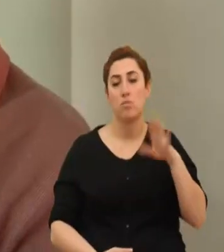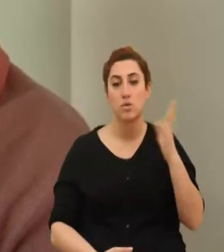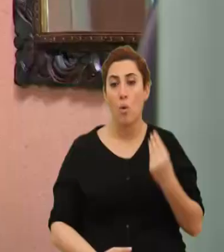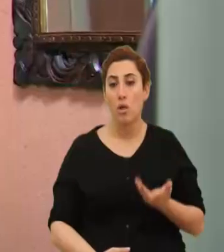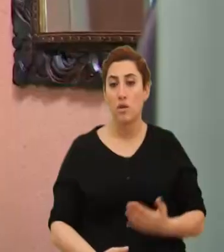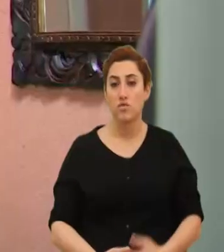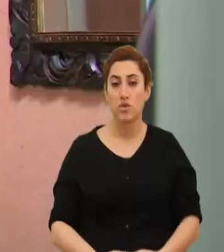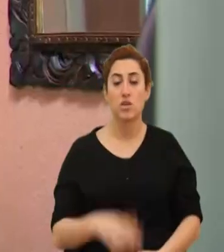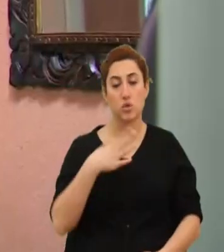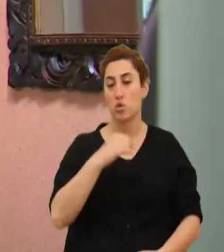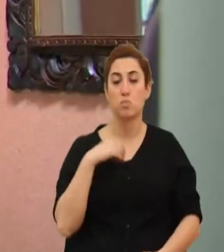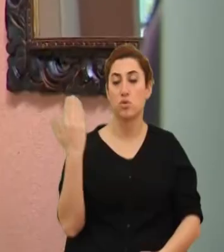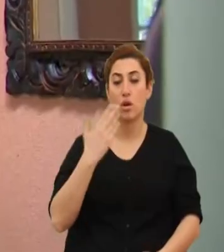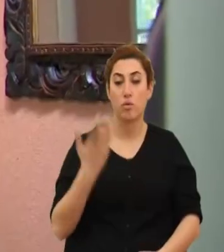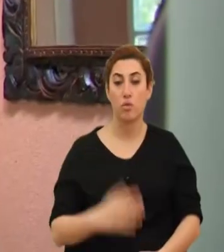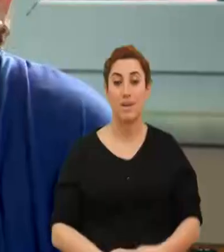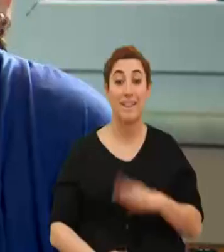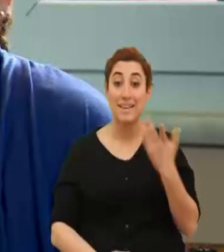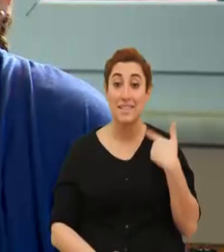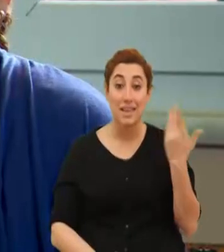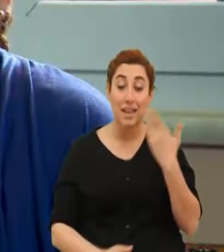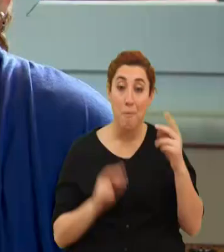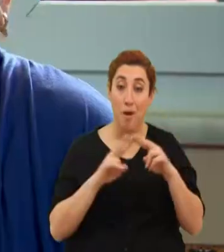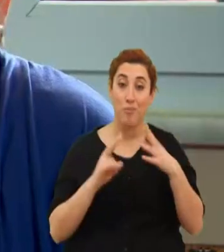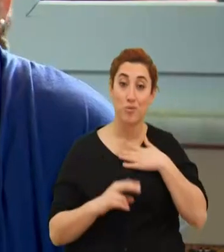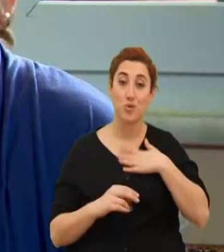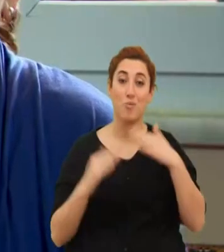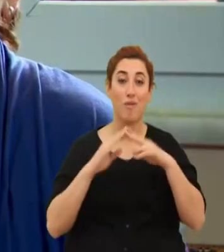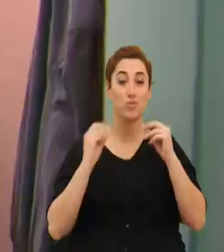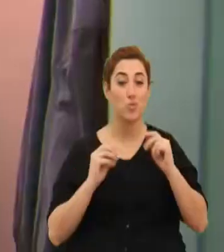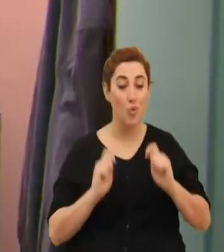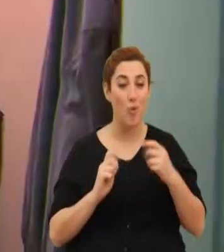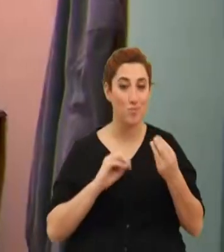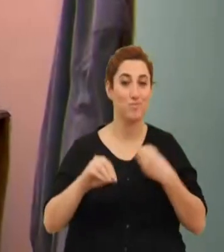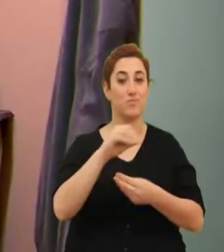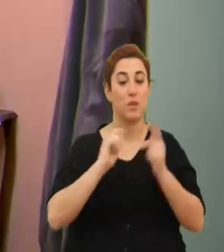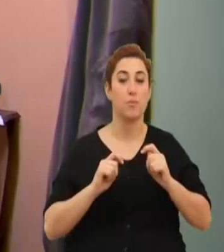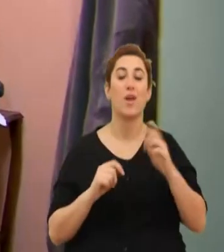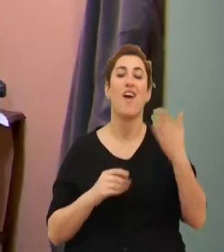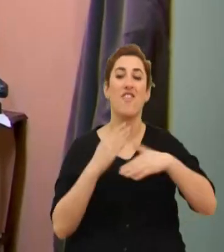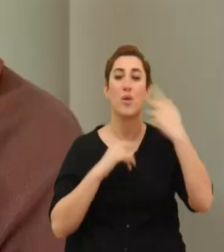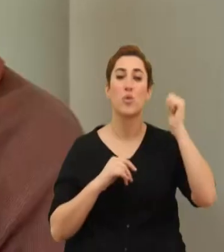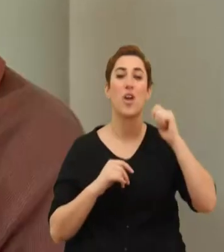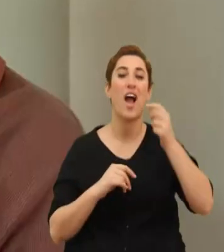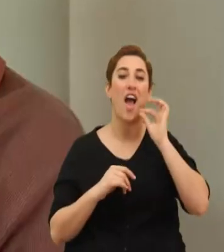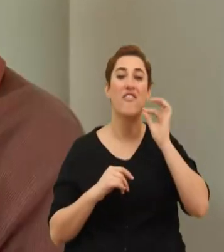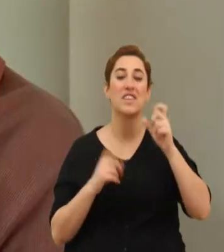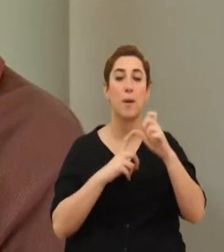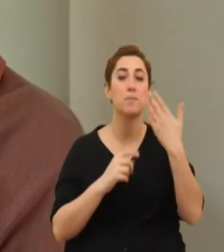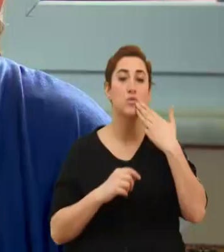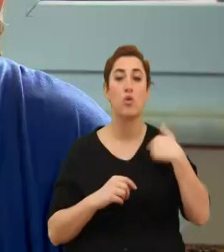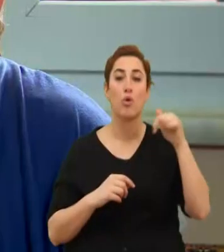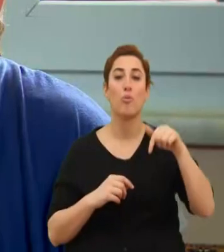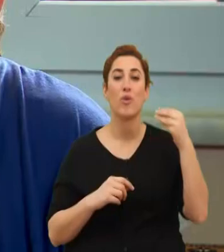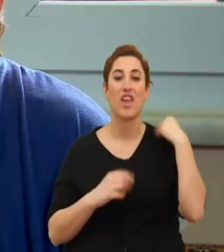ne olacak? İstesek biz de gideriz. Nasıl gideriz Mahmutçum? Evi zor döndürüyoruz. Ya geçen gün kahvede Sabri söyledi ya.